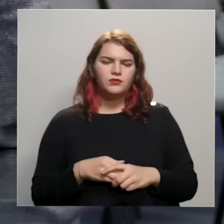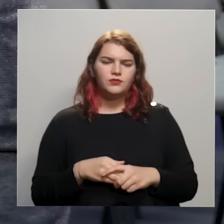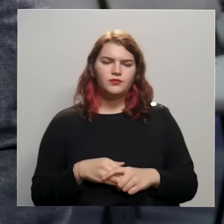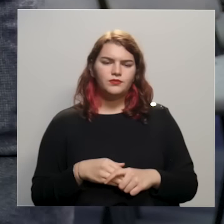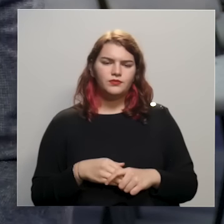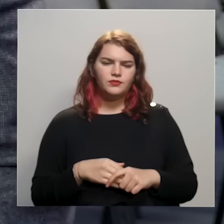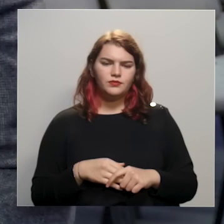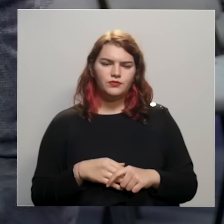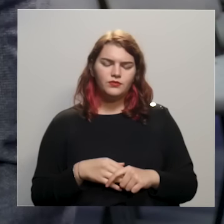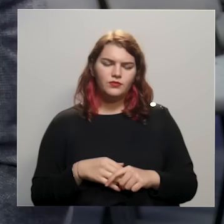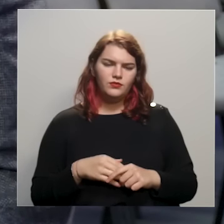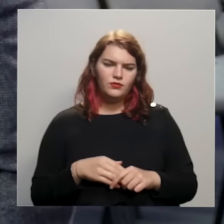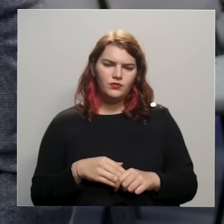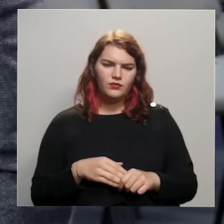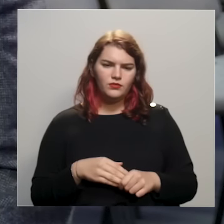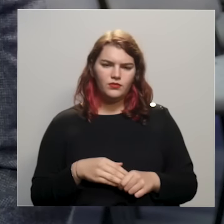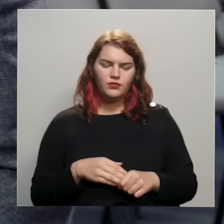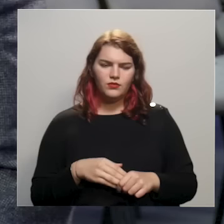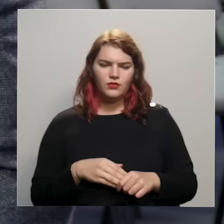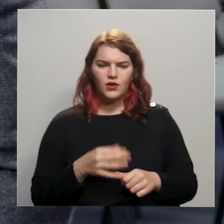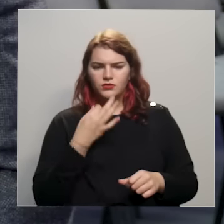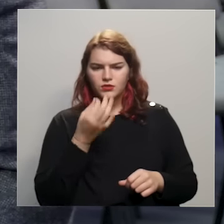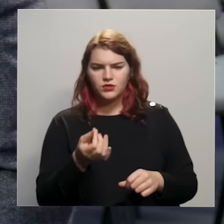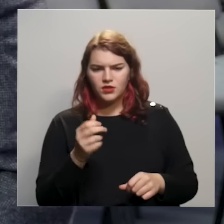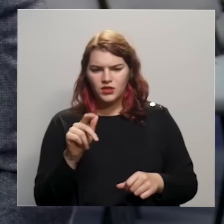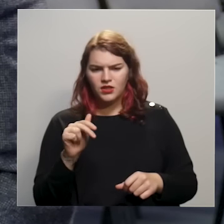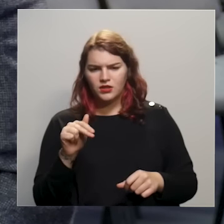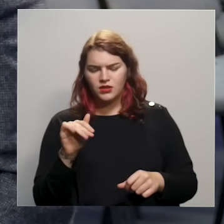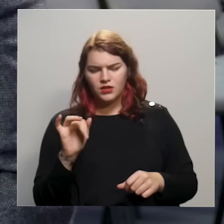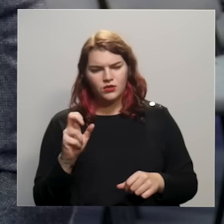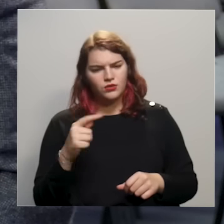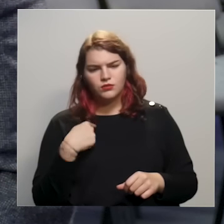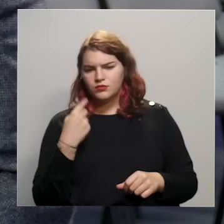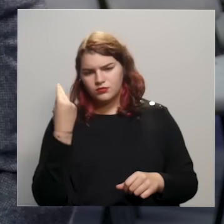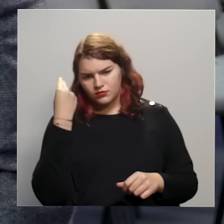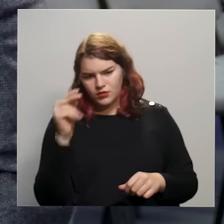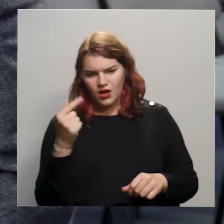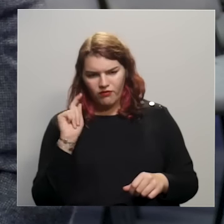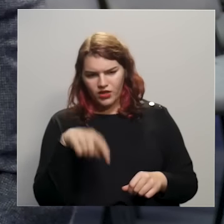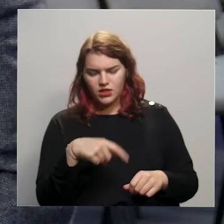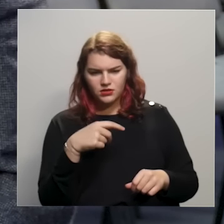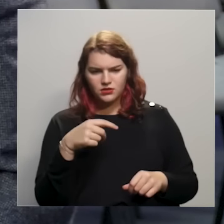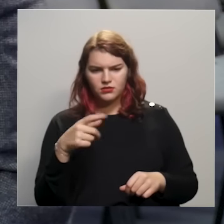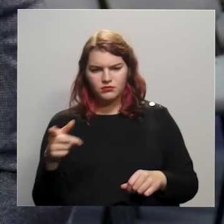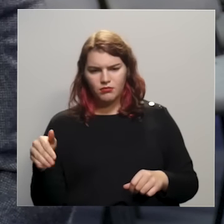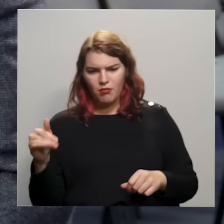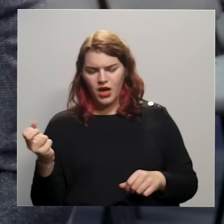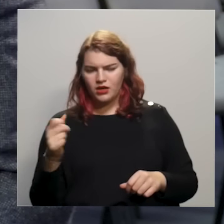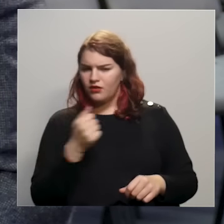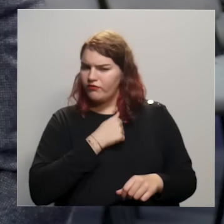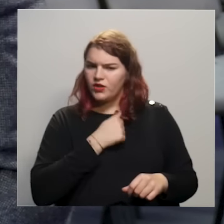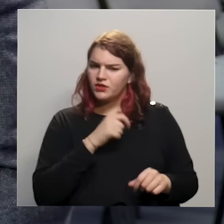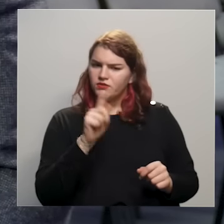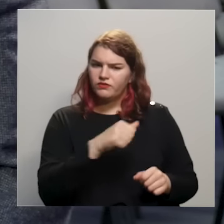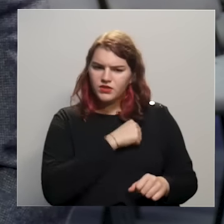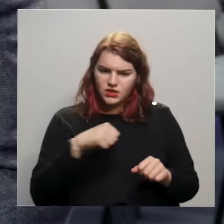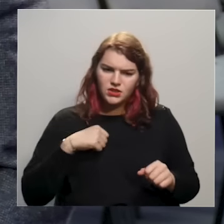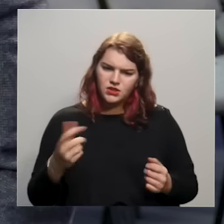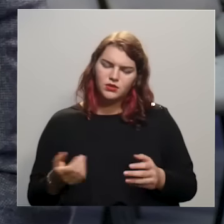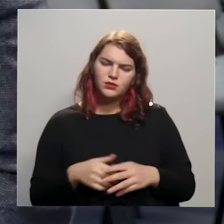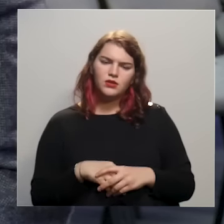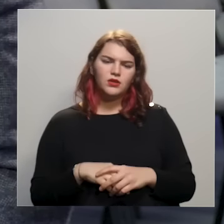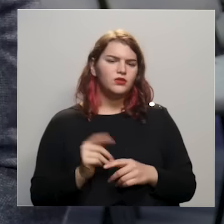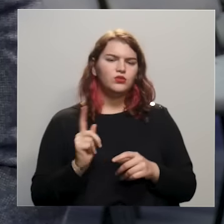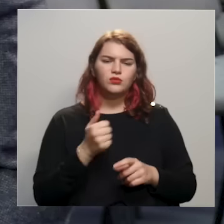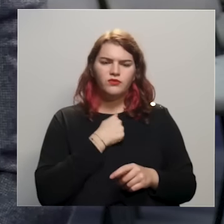nu? Și-o zis: Nicu, am venit cu Maria, că mi-a fost teamă să vin. Zic: nu, nu